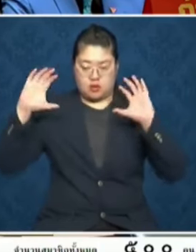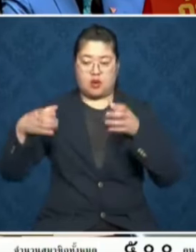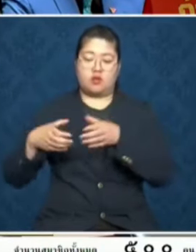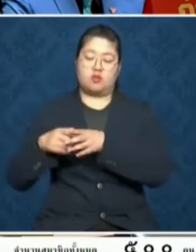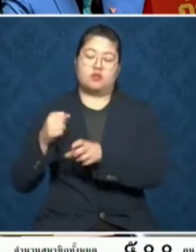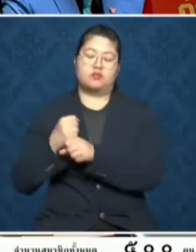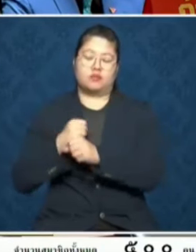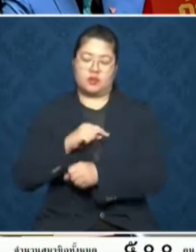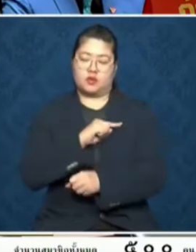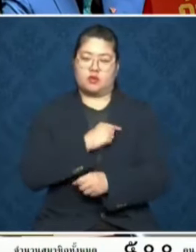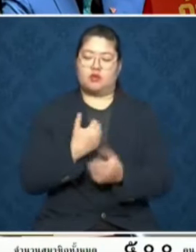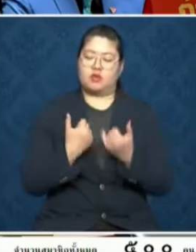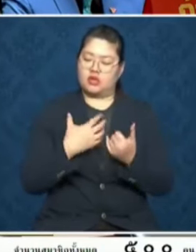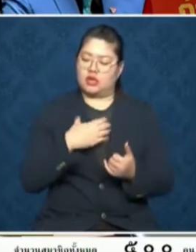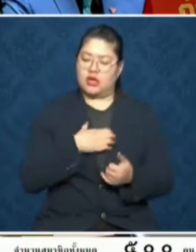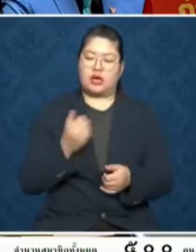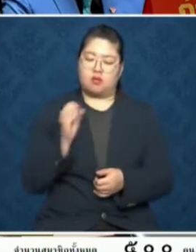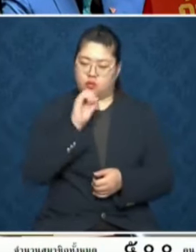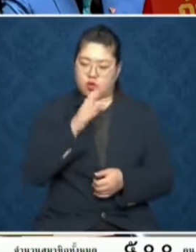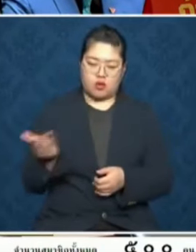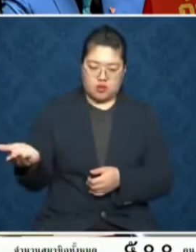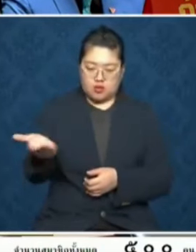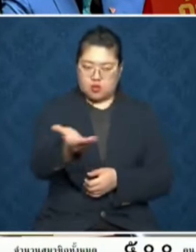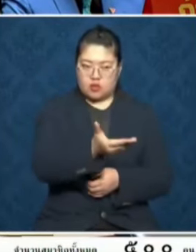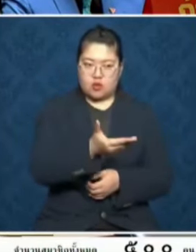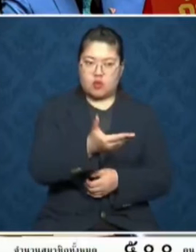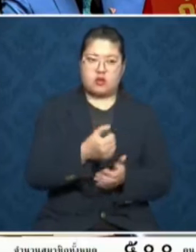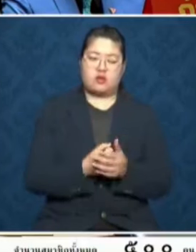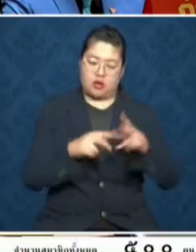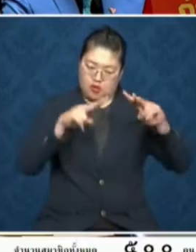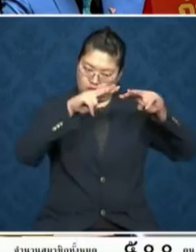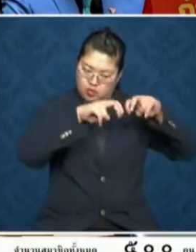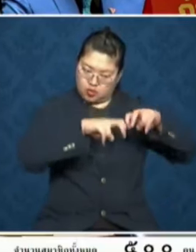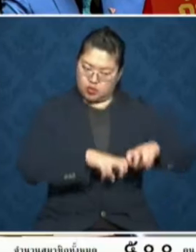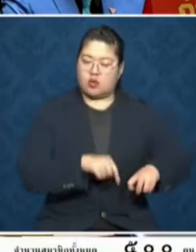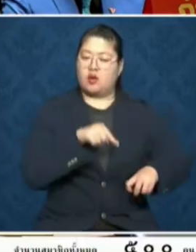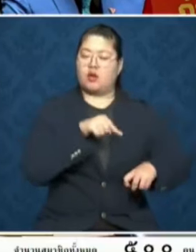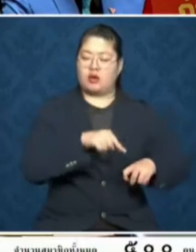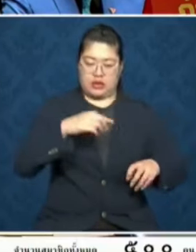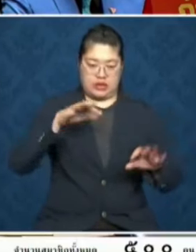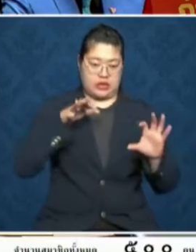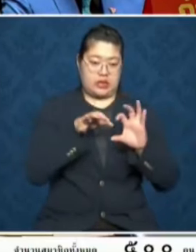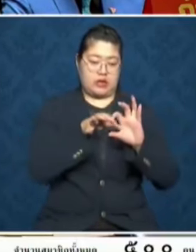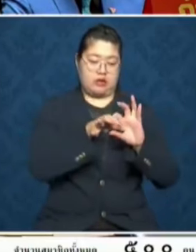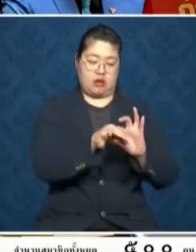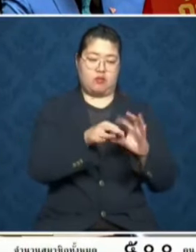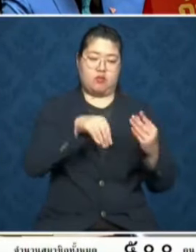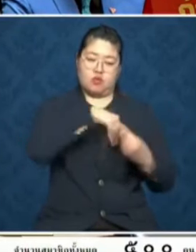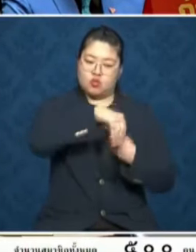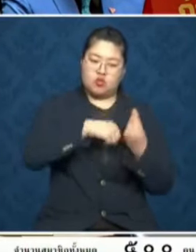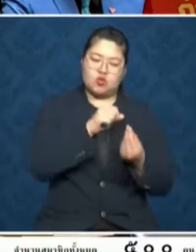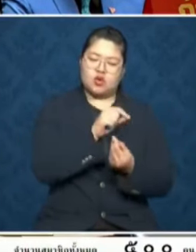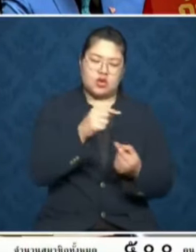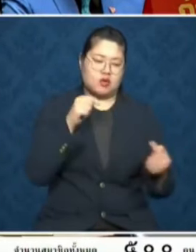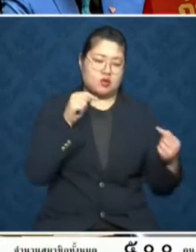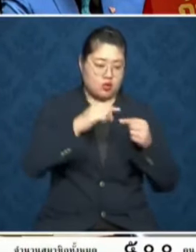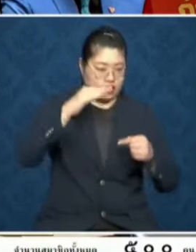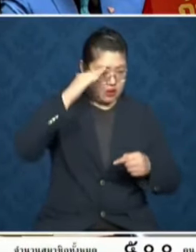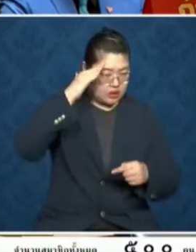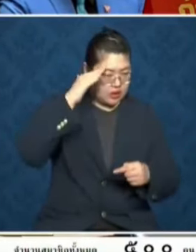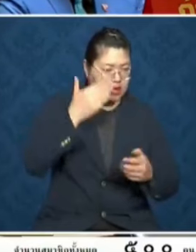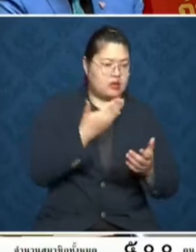จะขอเชิญชวนทุกท่านค่ะมาร่วมกันเปิดกรุสมบัติและอาณาจักรลึกลับขุมทรัพย์ธุรกิจในกองทัพรวมถึงความมั่